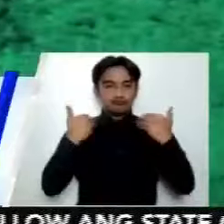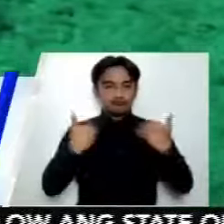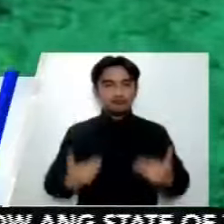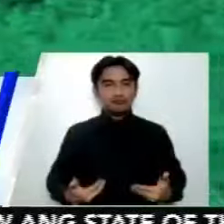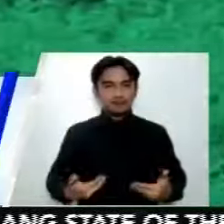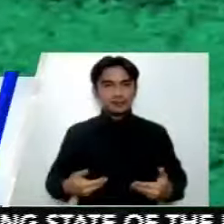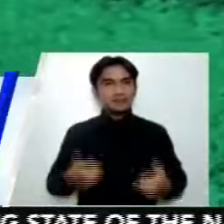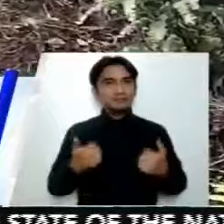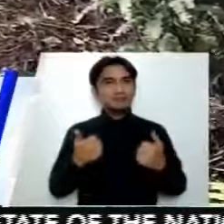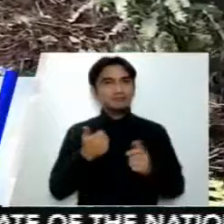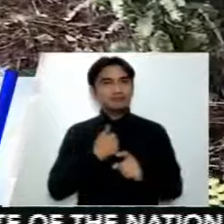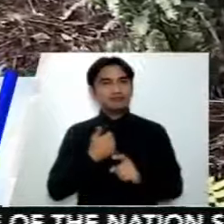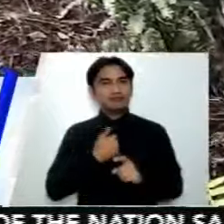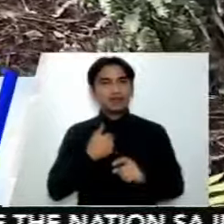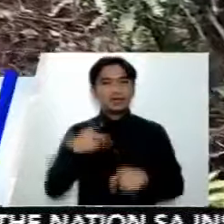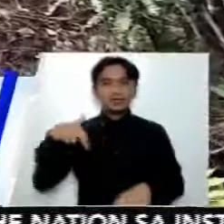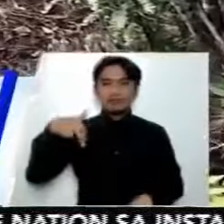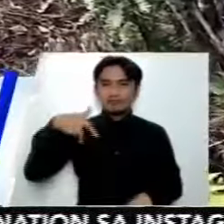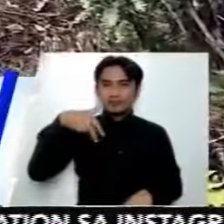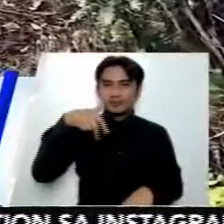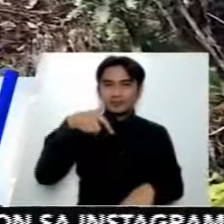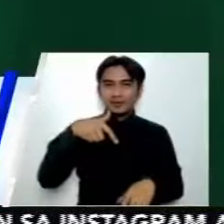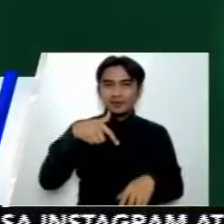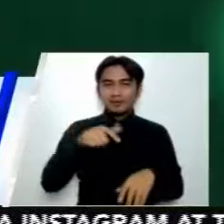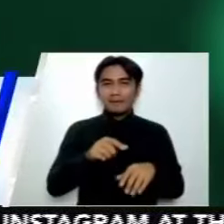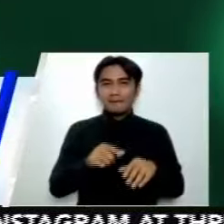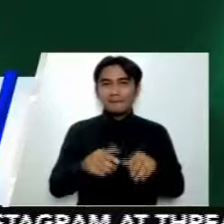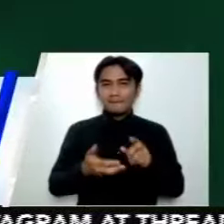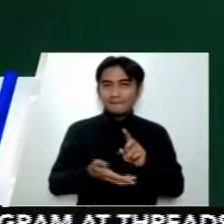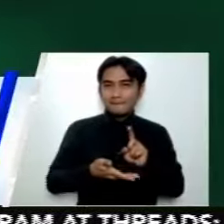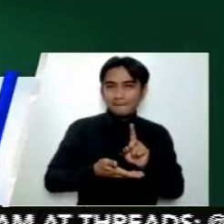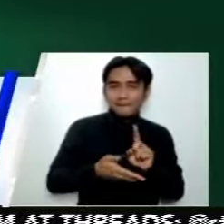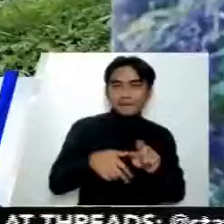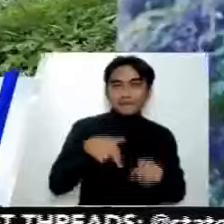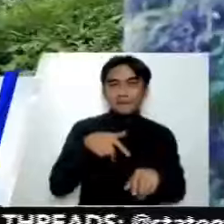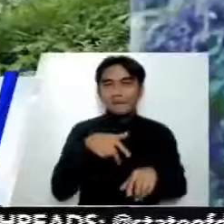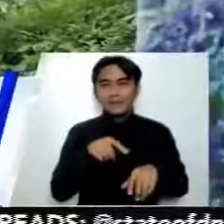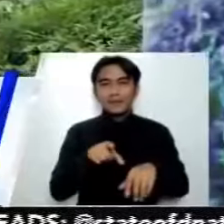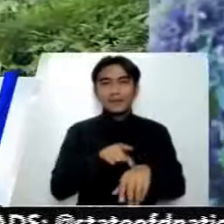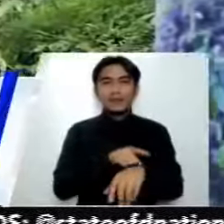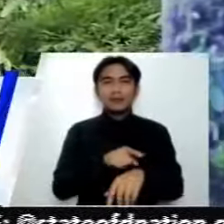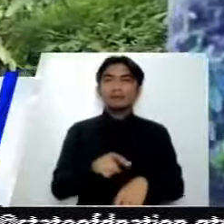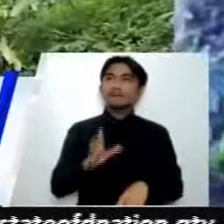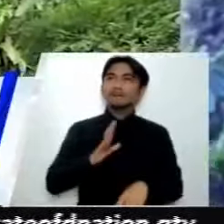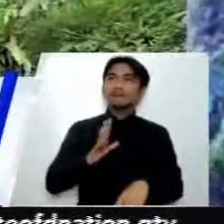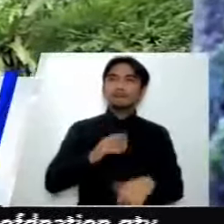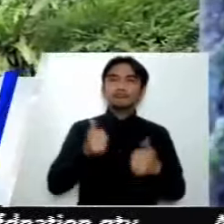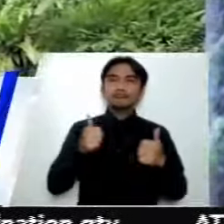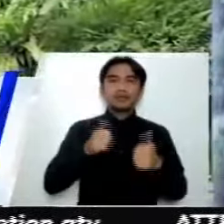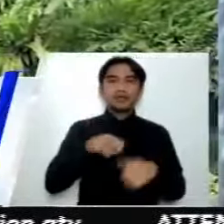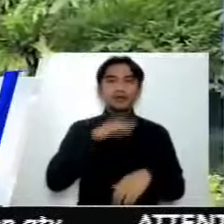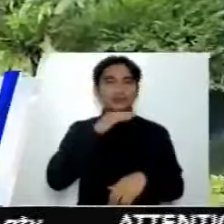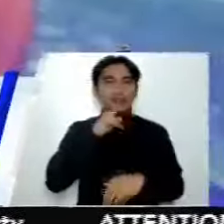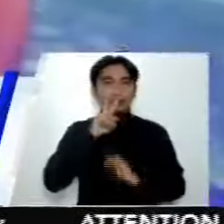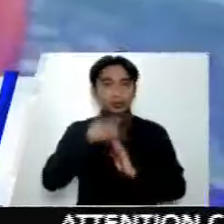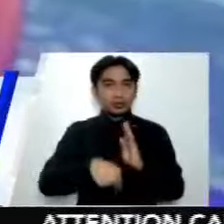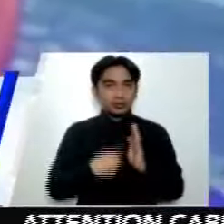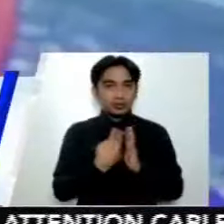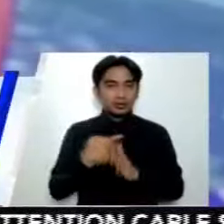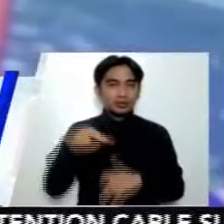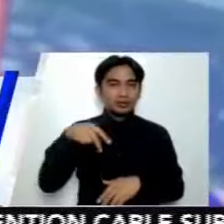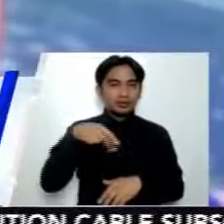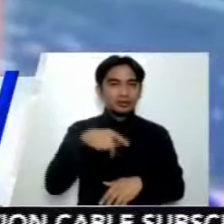hiking Grabe napaka fullfilling Okay lang na mapagod ka sa dalawang oras yung experience Grabe